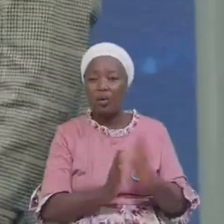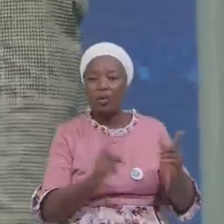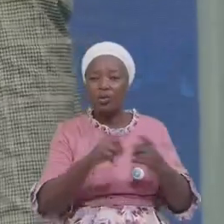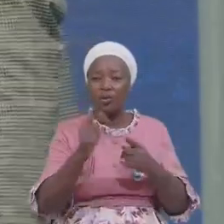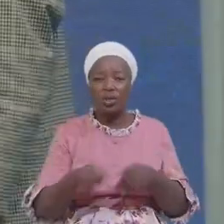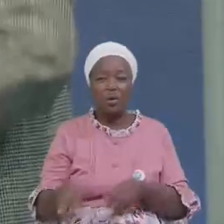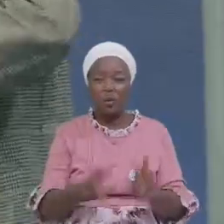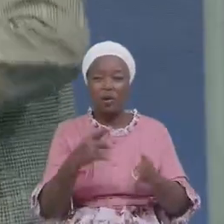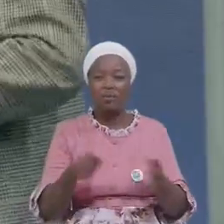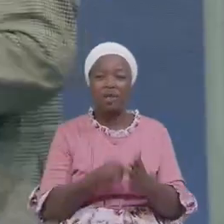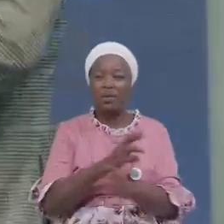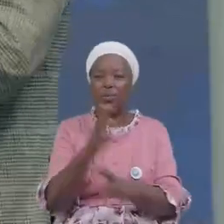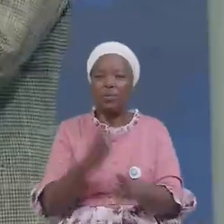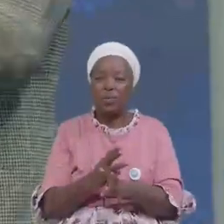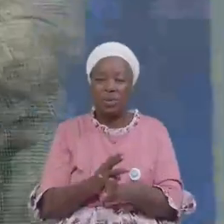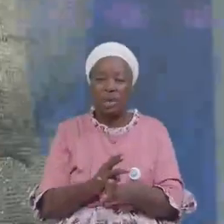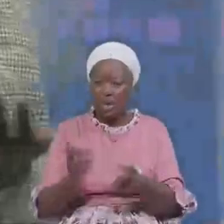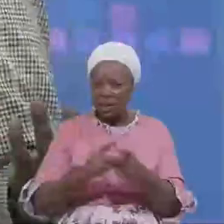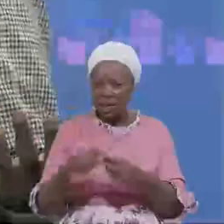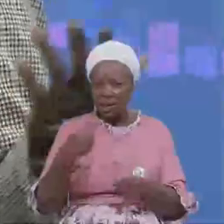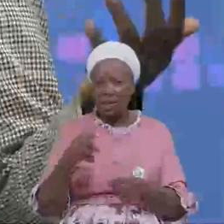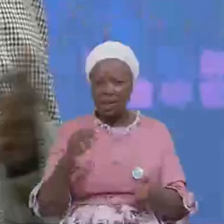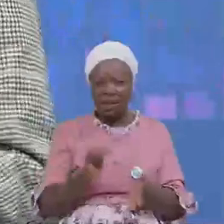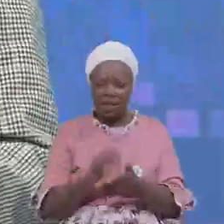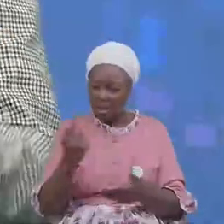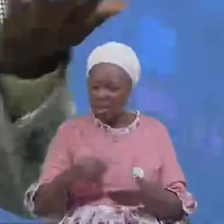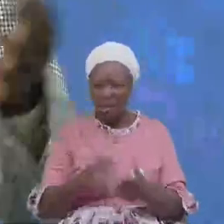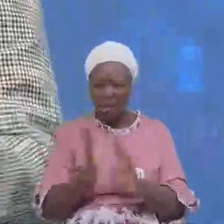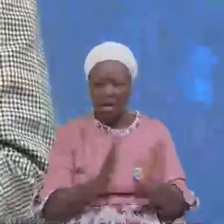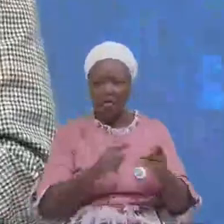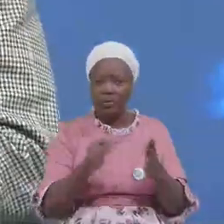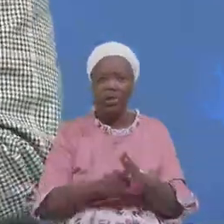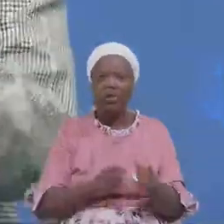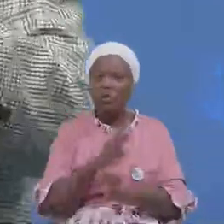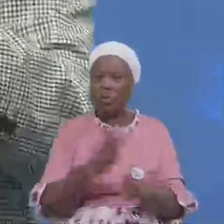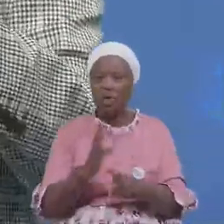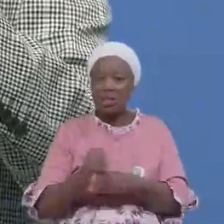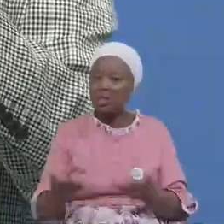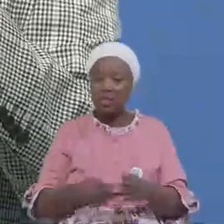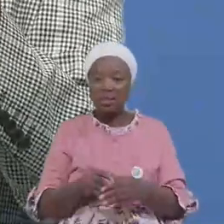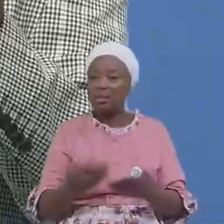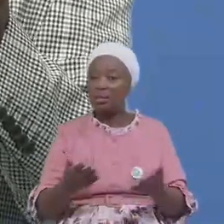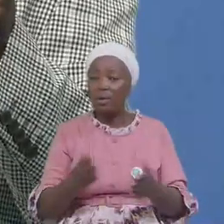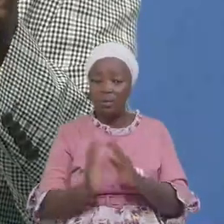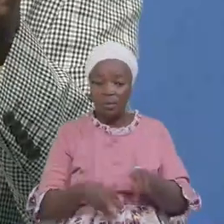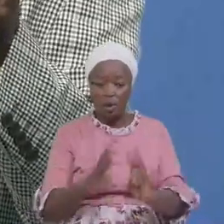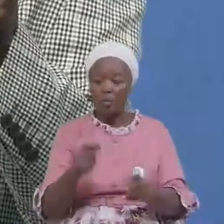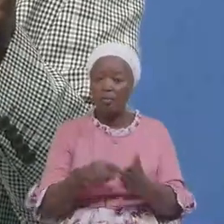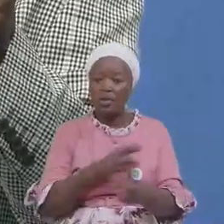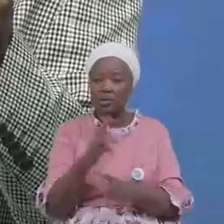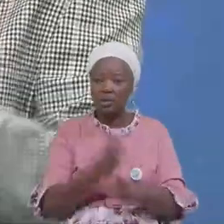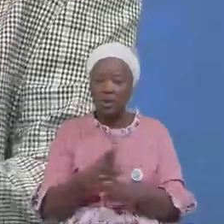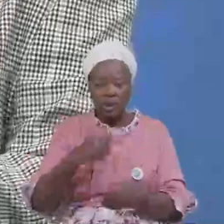selon le train de ce monde. Il dit, ça c'est le curriculum, le programme du monde. C'est ça,